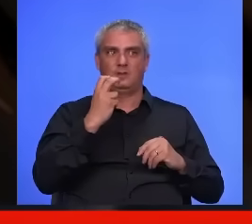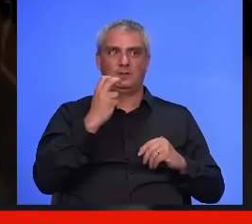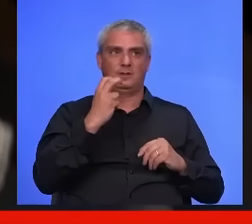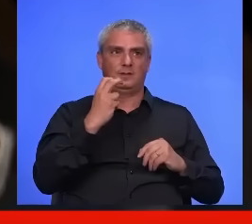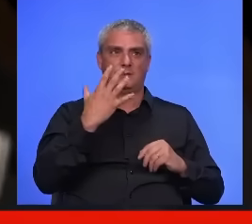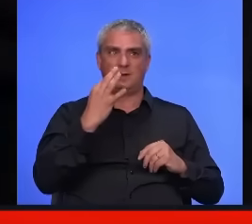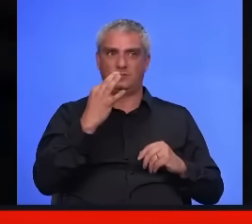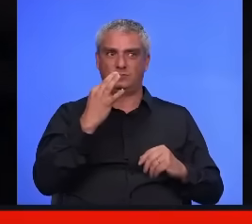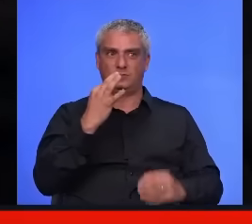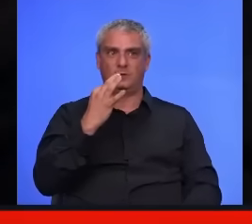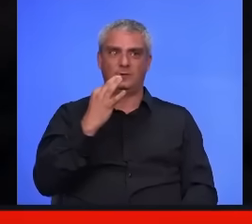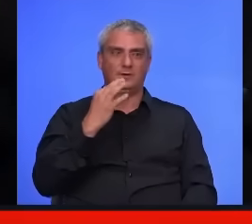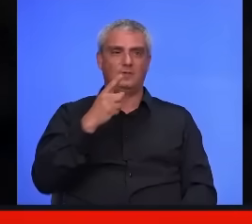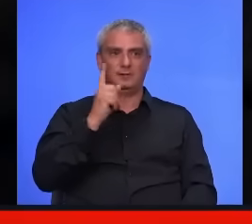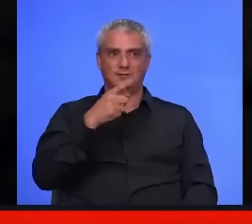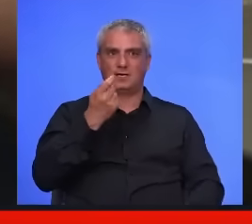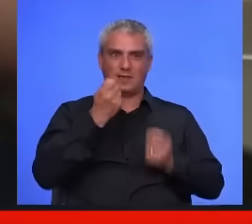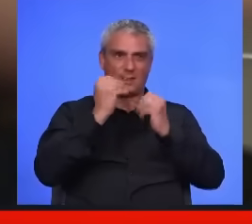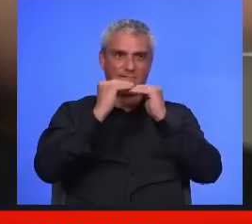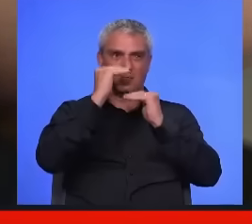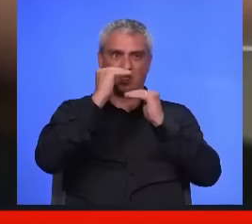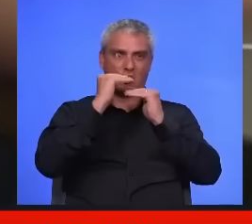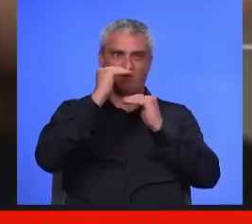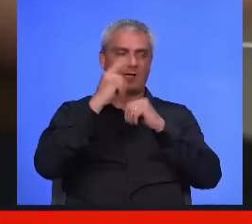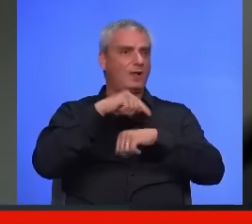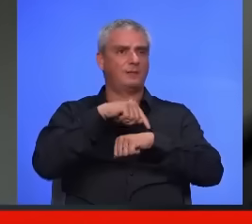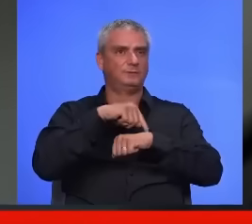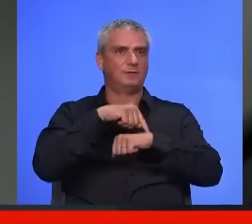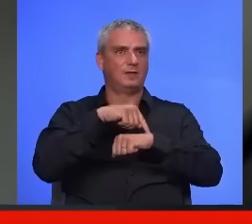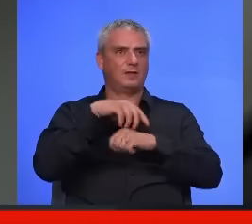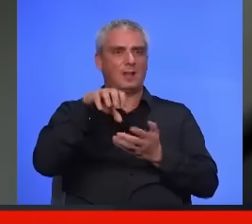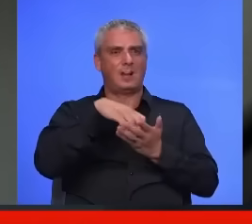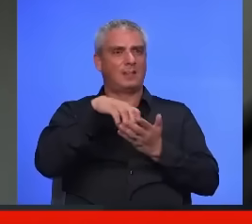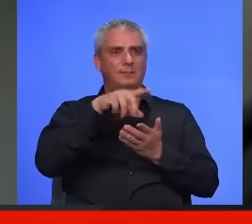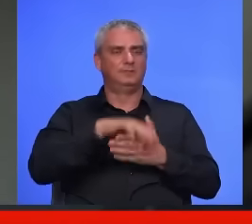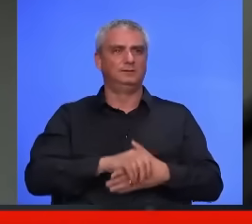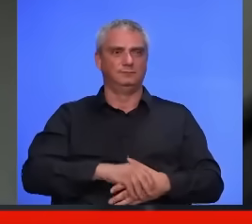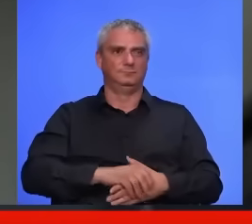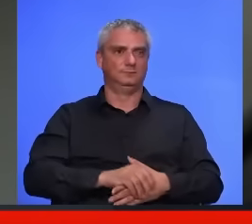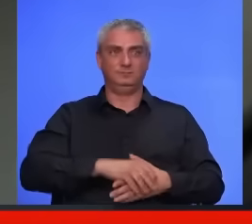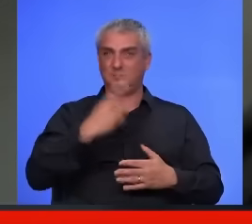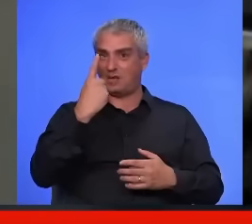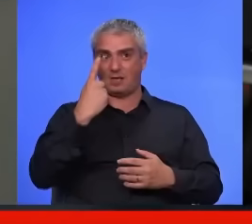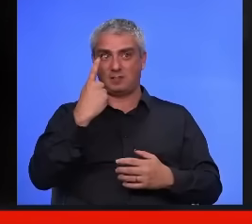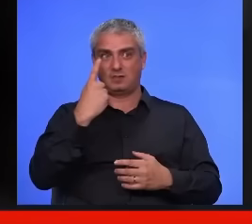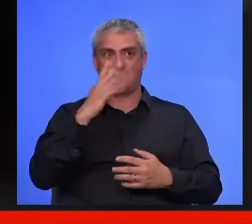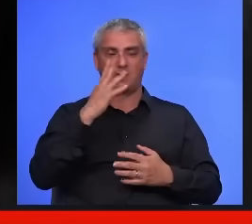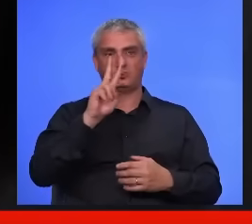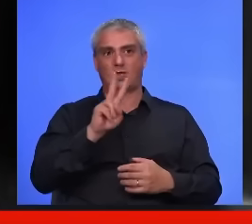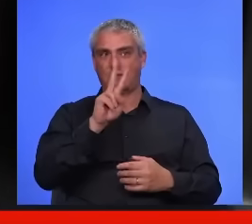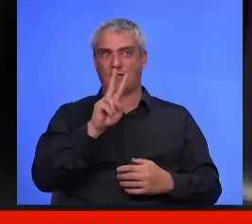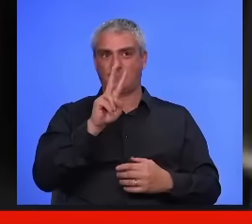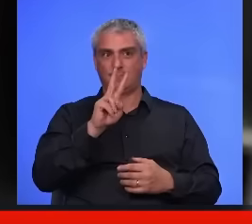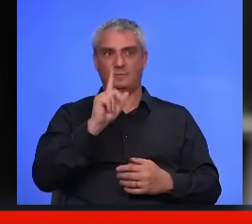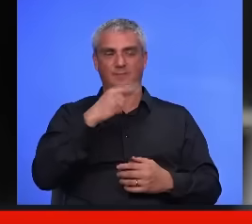ל250 פה צריך לכוון את הגובה כמה זמן לוקח להדפיס אחד כזה אחד כזה אחד כזה לוקח בערך שעתיים